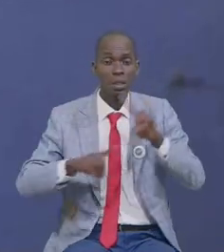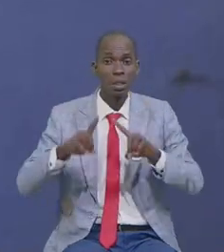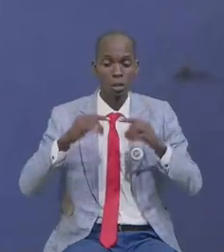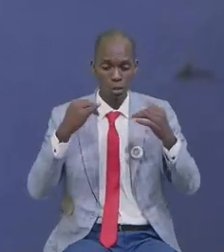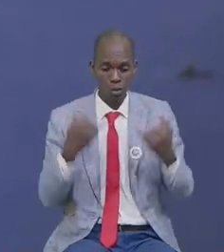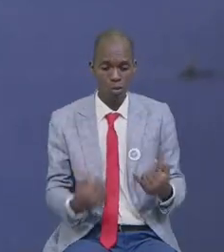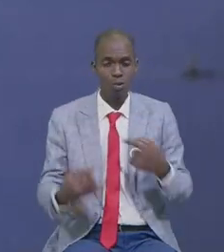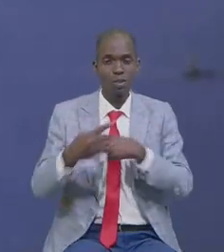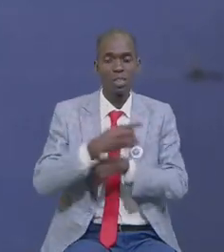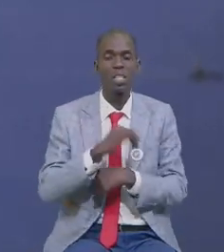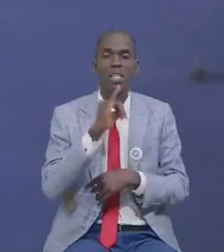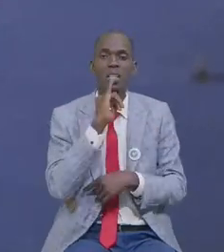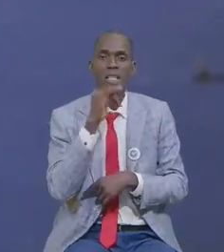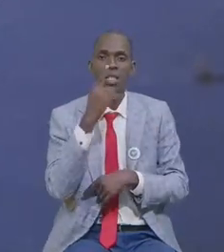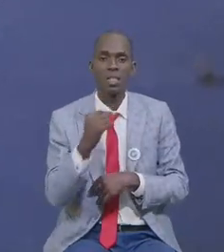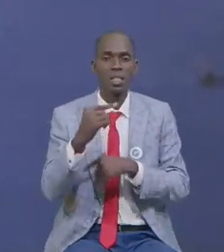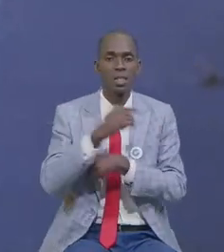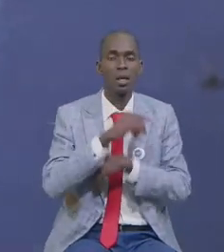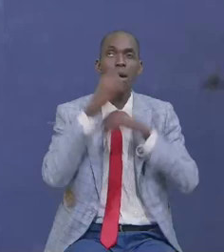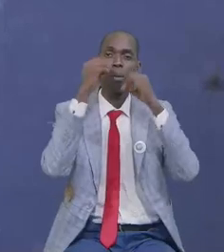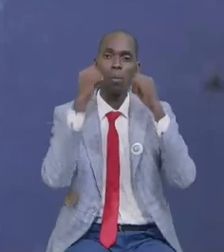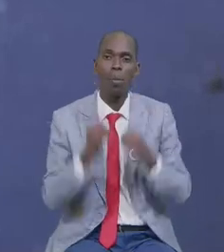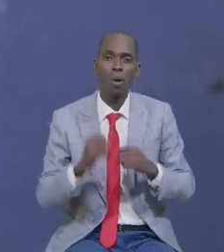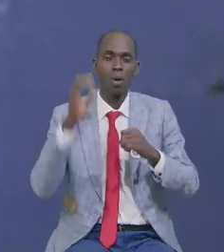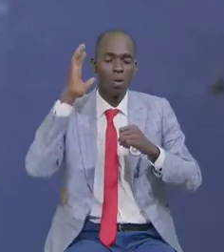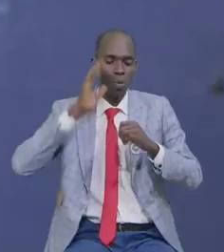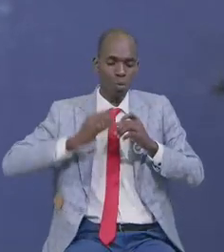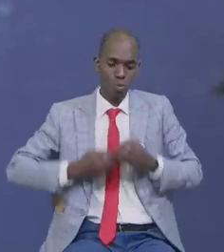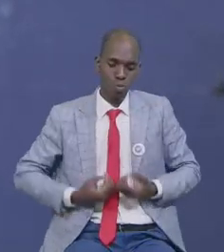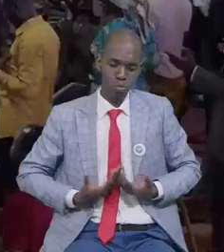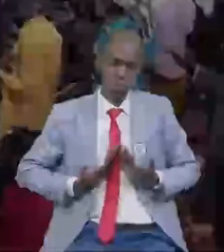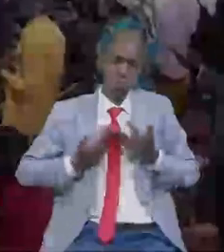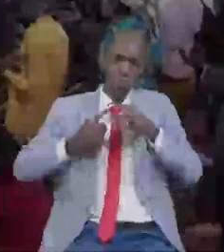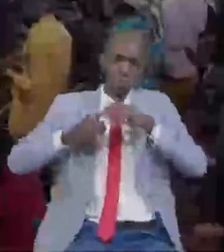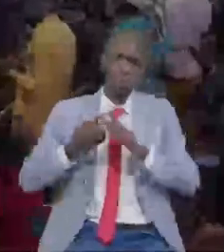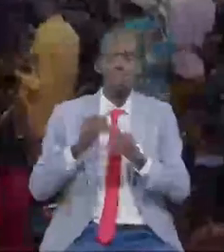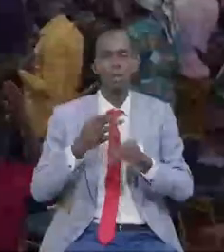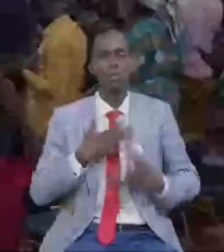Aujourd'hui, la puissance sera activée dans ta vie.